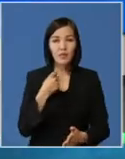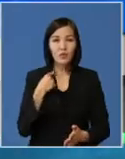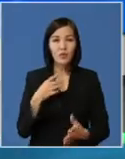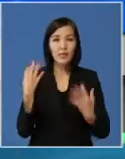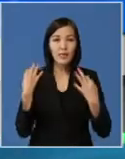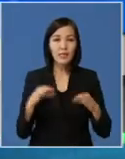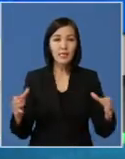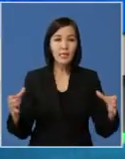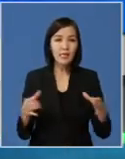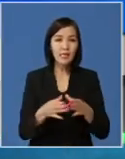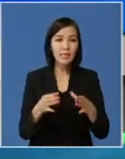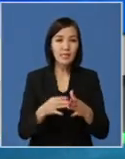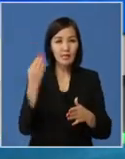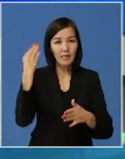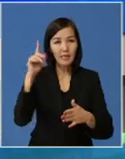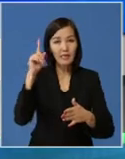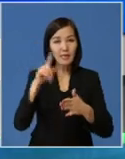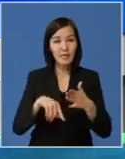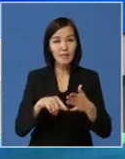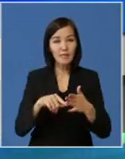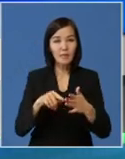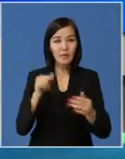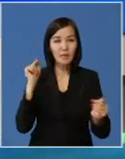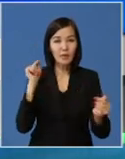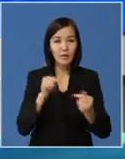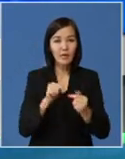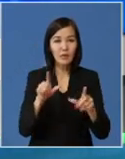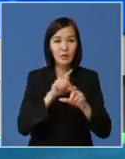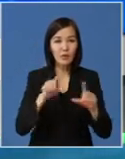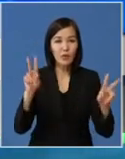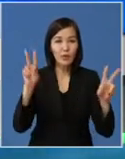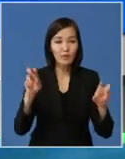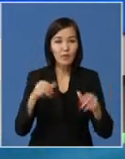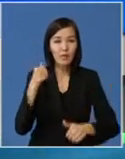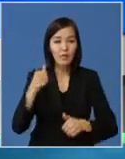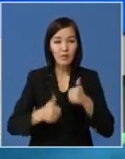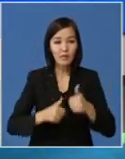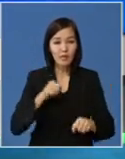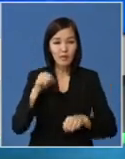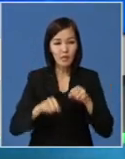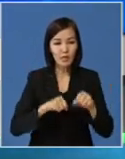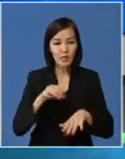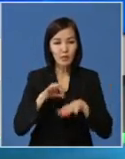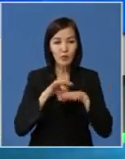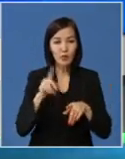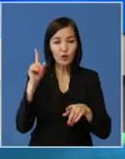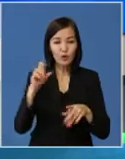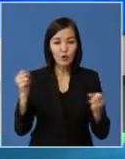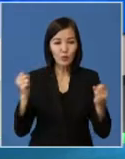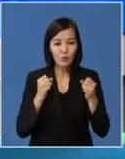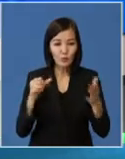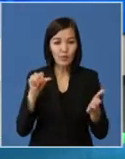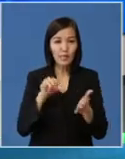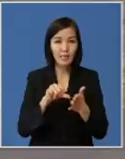Талдықорғанда еріктілер арасында діни экстремизмге жол жоқ ұранымен вело жарыс өтті. Облыстық дін істері басқармасы ұйымдастырған шарада 100-ден аса велошабандоз бақ